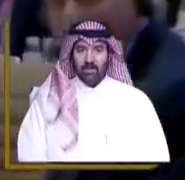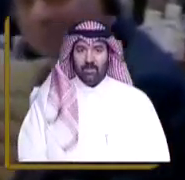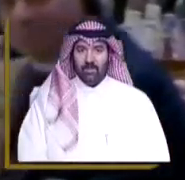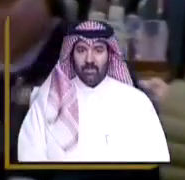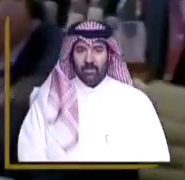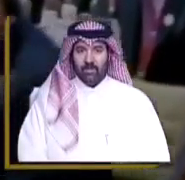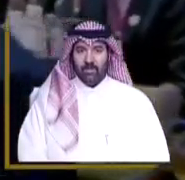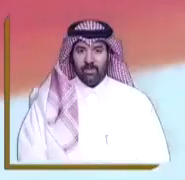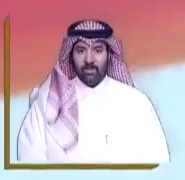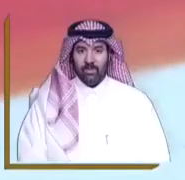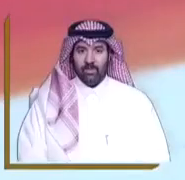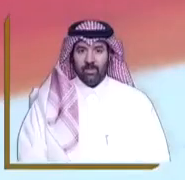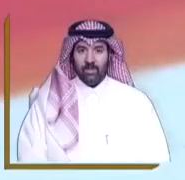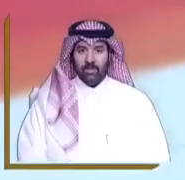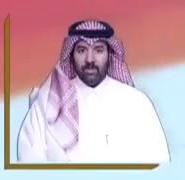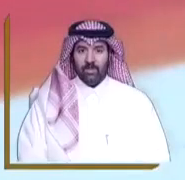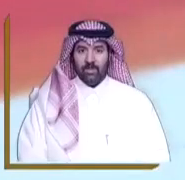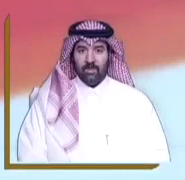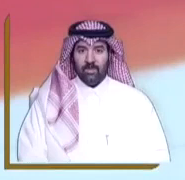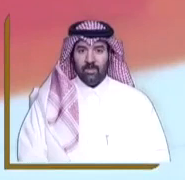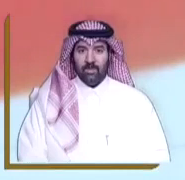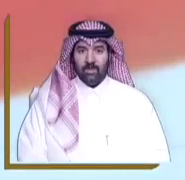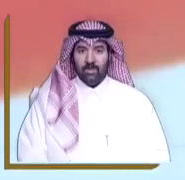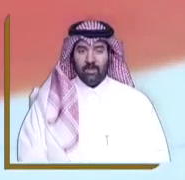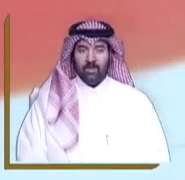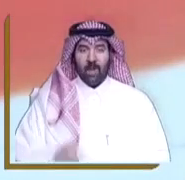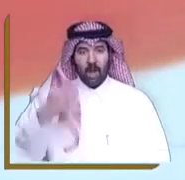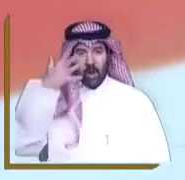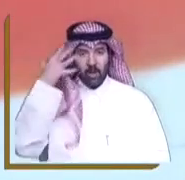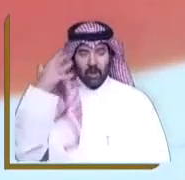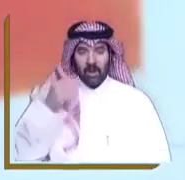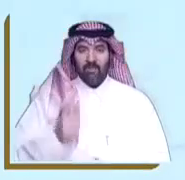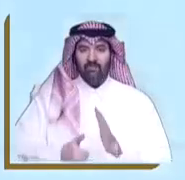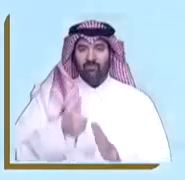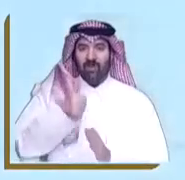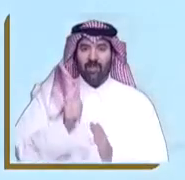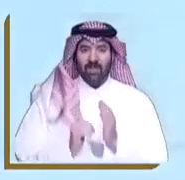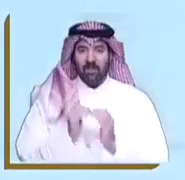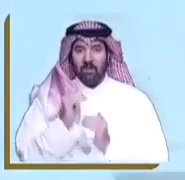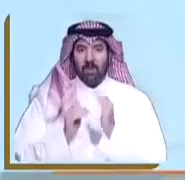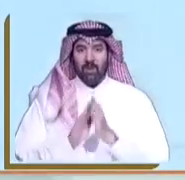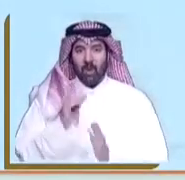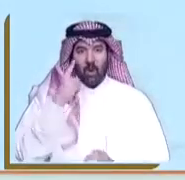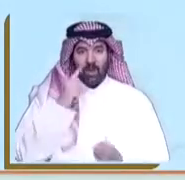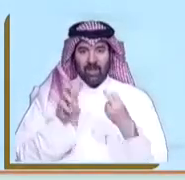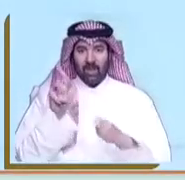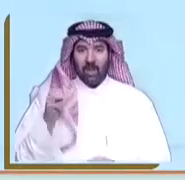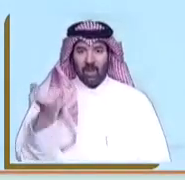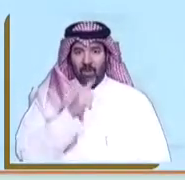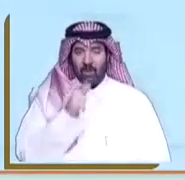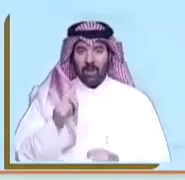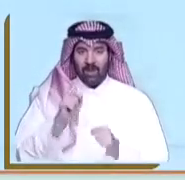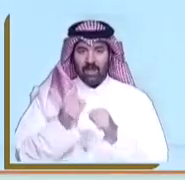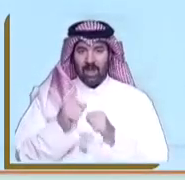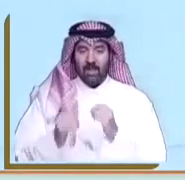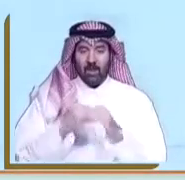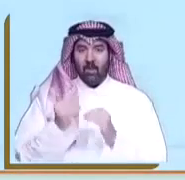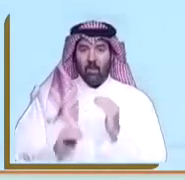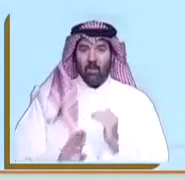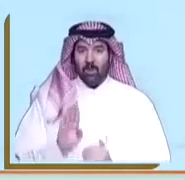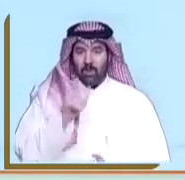خبرات وإنجازات لرؤية 2030 في صناعة المستقبل